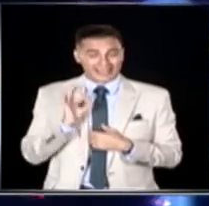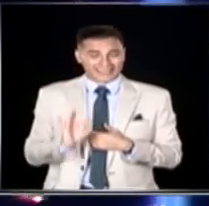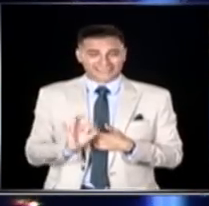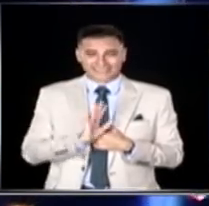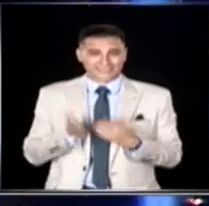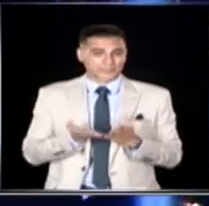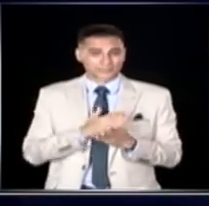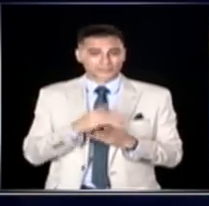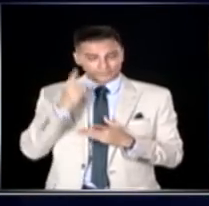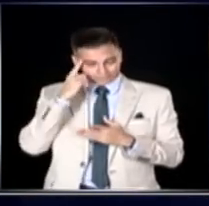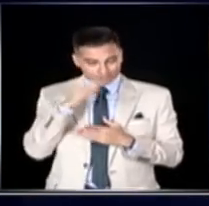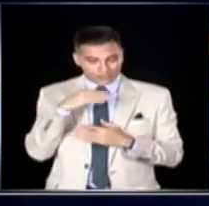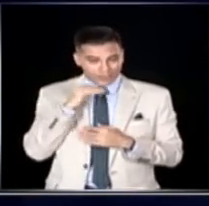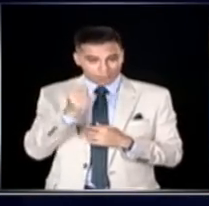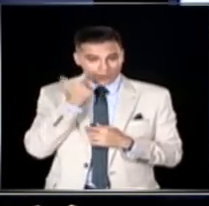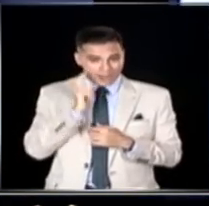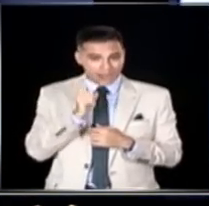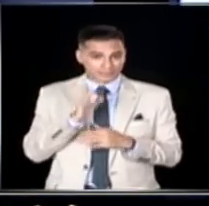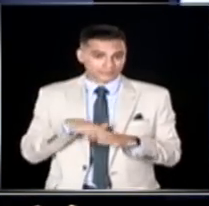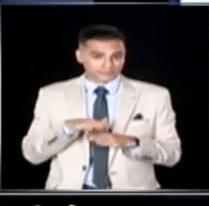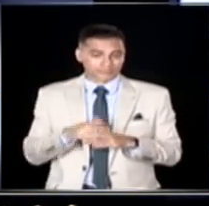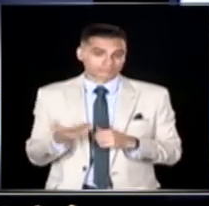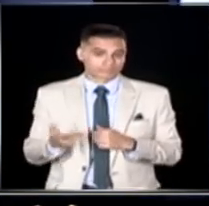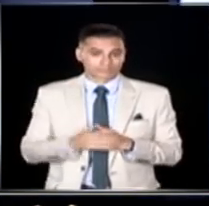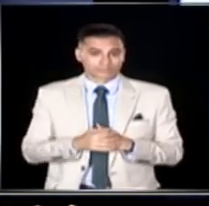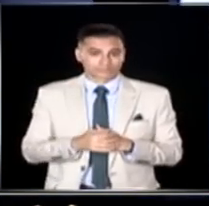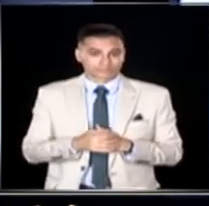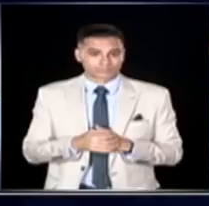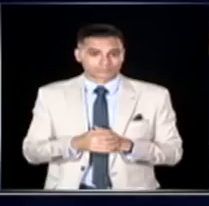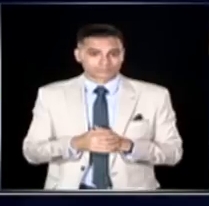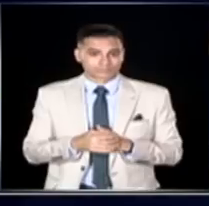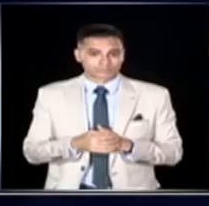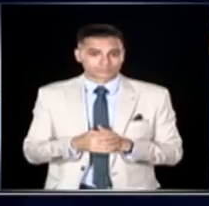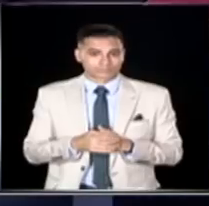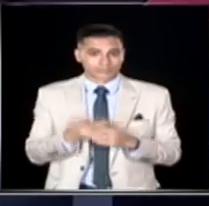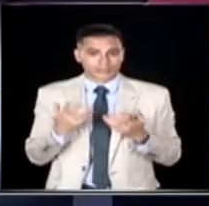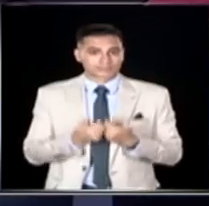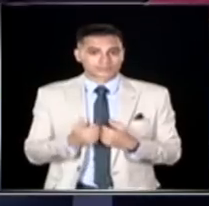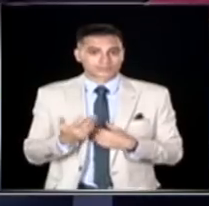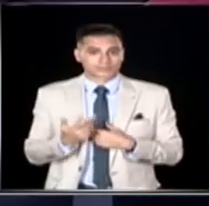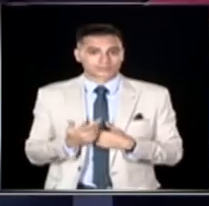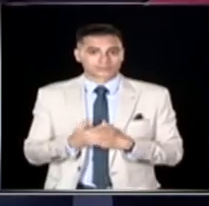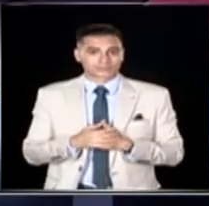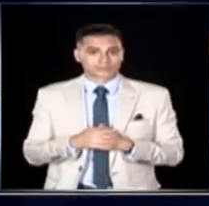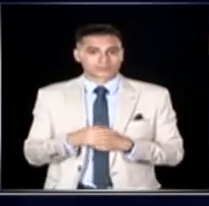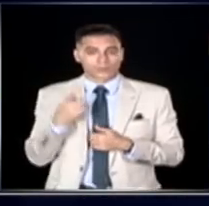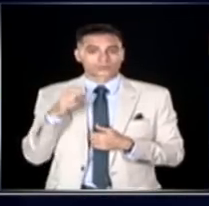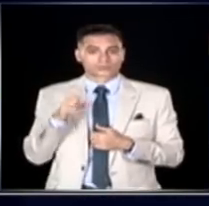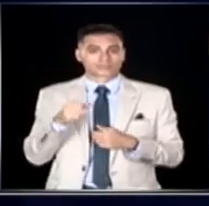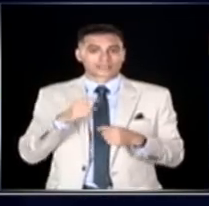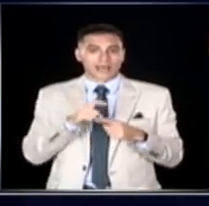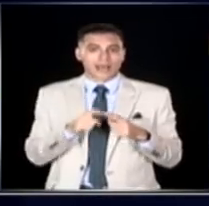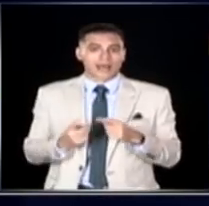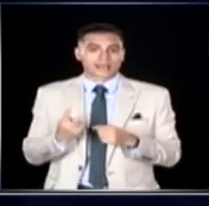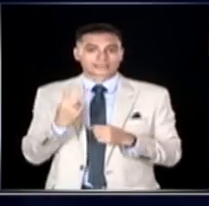أكيد، مع إني نبهتك يا مريم. 13. حسبتها إزاي؟ 91 على 7. بالظبط